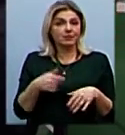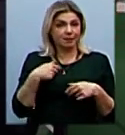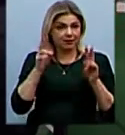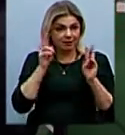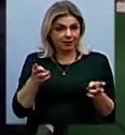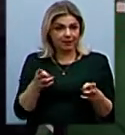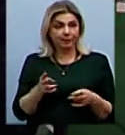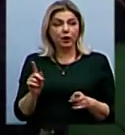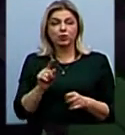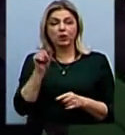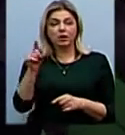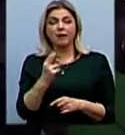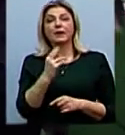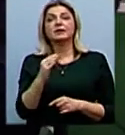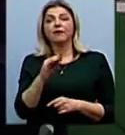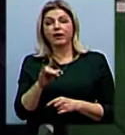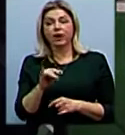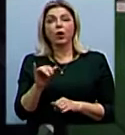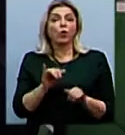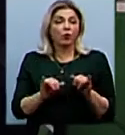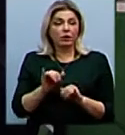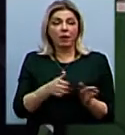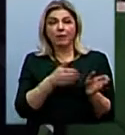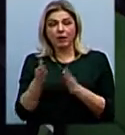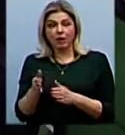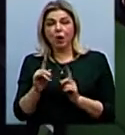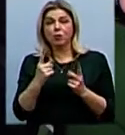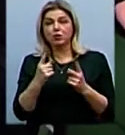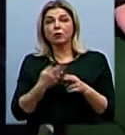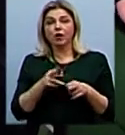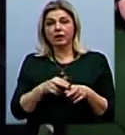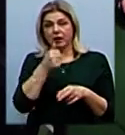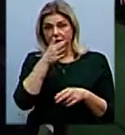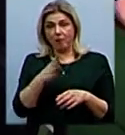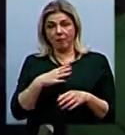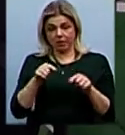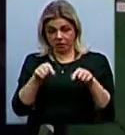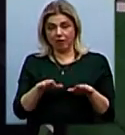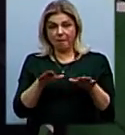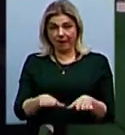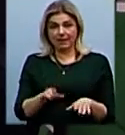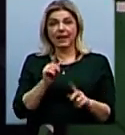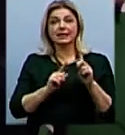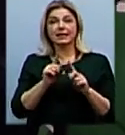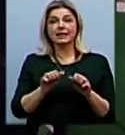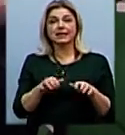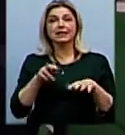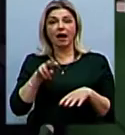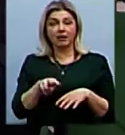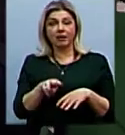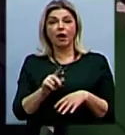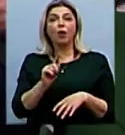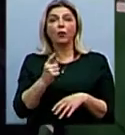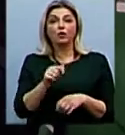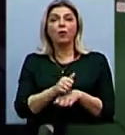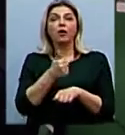І що, які там цифри, що перекладають. Чому це, в мене питання, чому це не може відбуватися в сесійній залі? Чому голова фракції «Опозиційний блок» чи